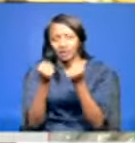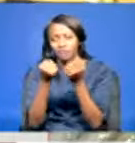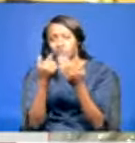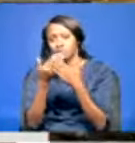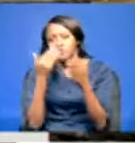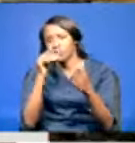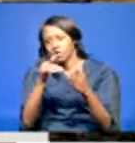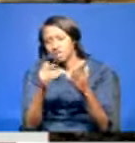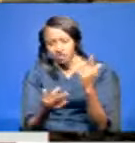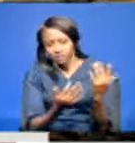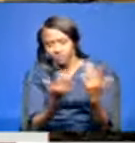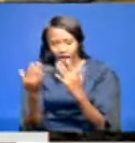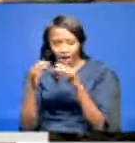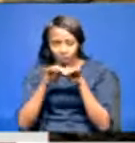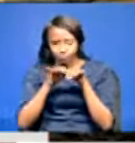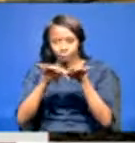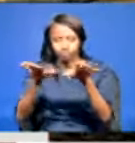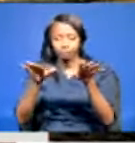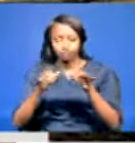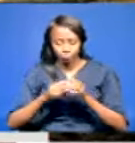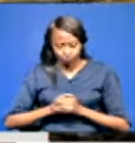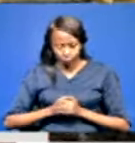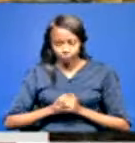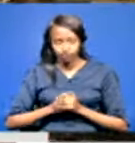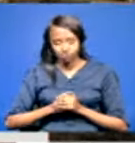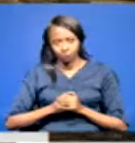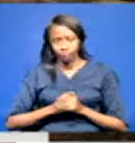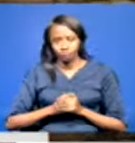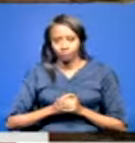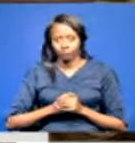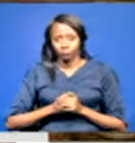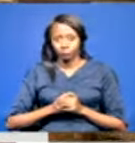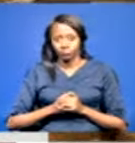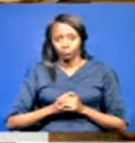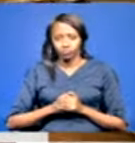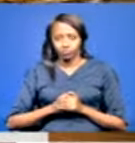zinapotokea. Jacqueline Masharia for Lunchtime News.